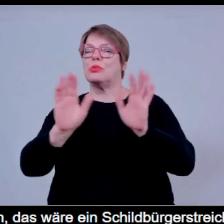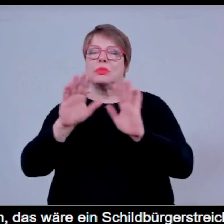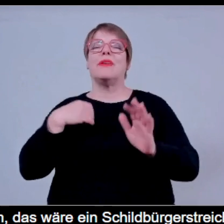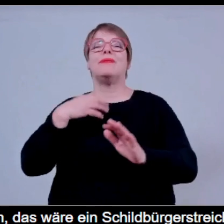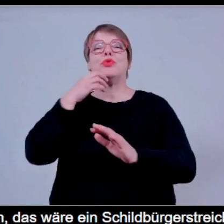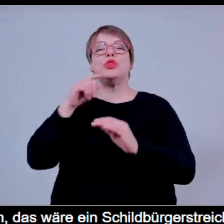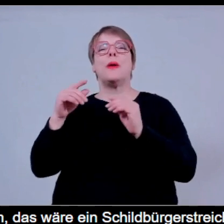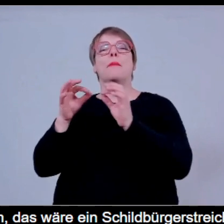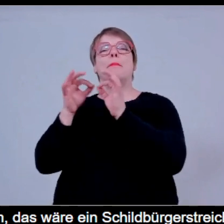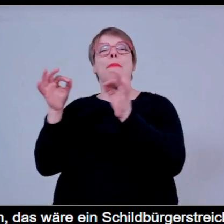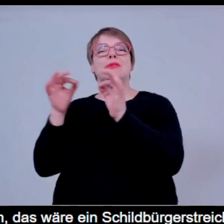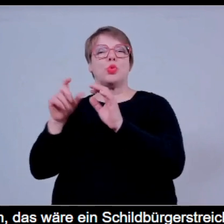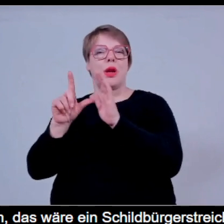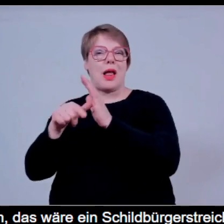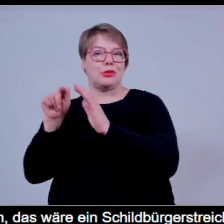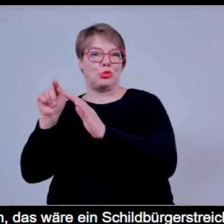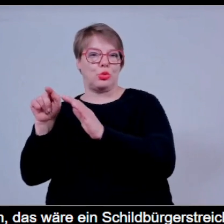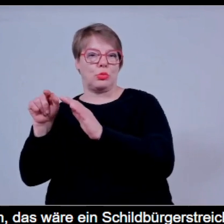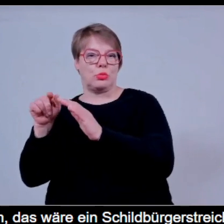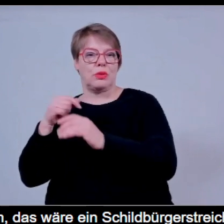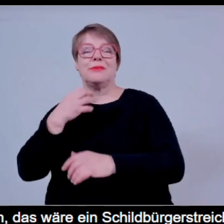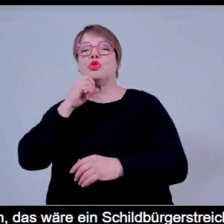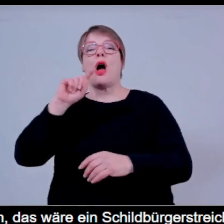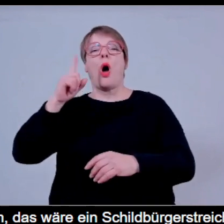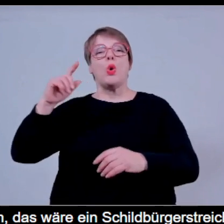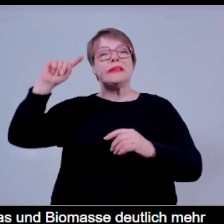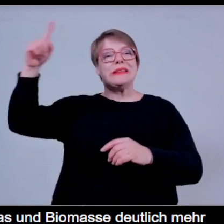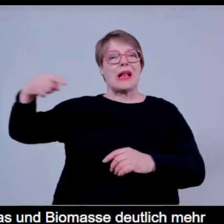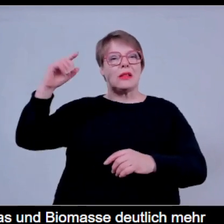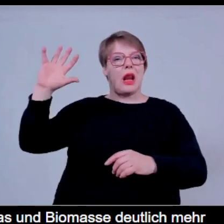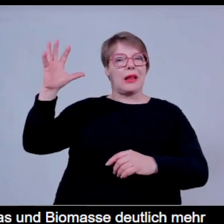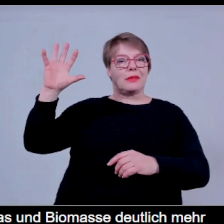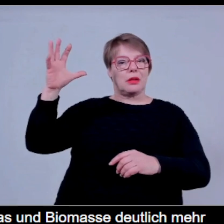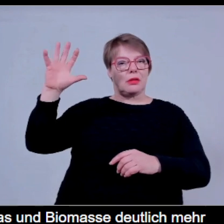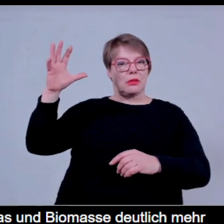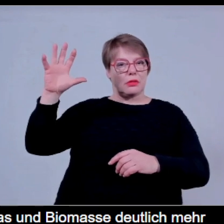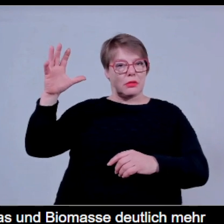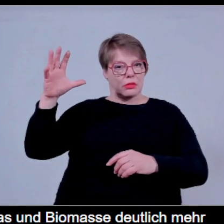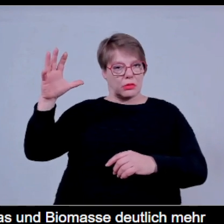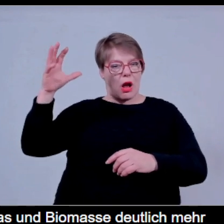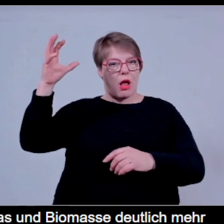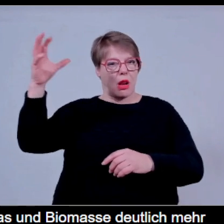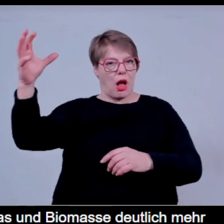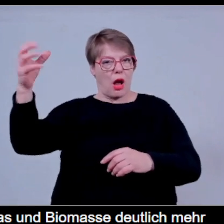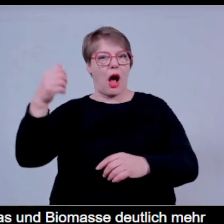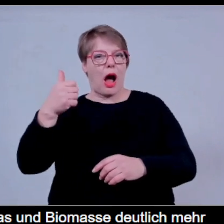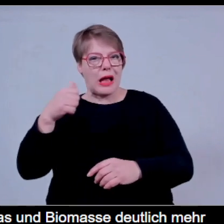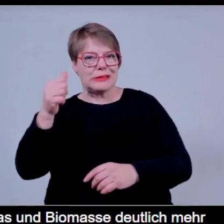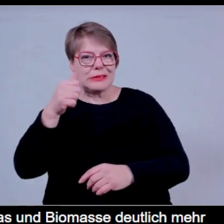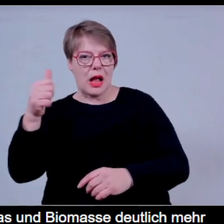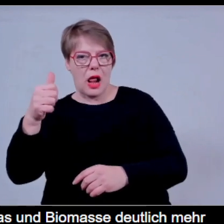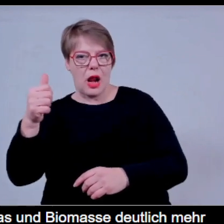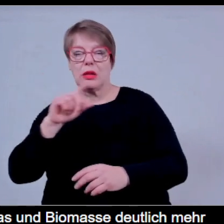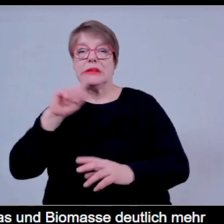zu geben und nicht durch ein grünes Bundeswirtschaftsministerium abzuwürgen. Letzter Satz noch zum Thema